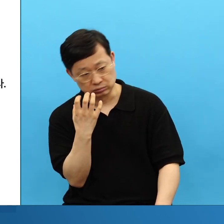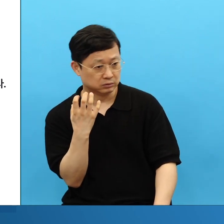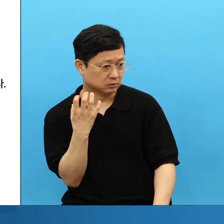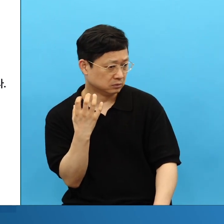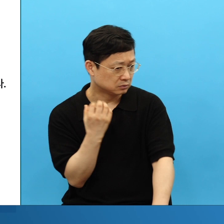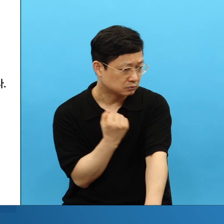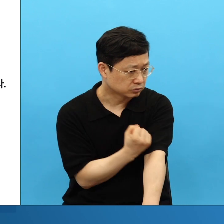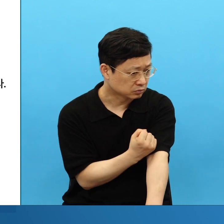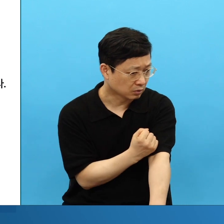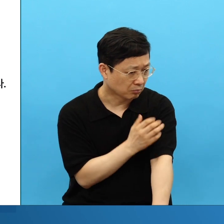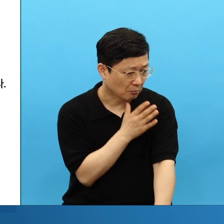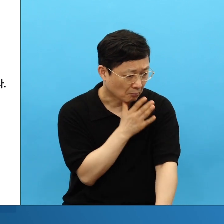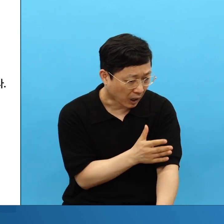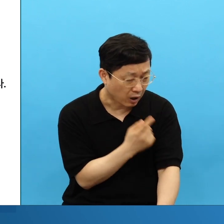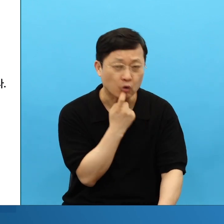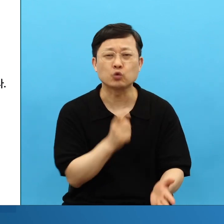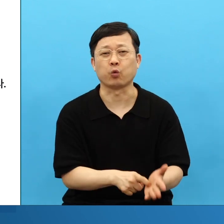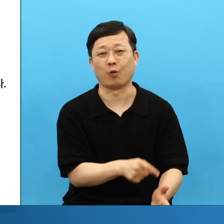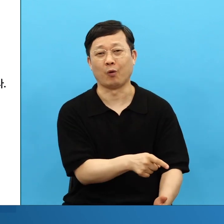가지 마세요.